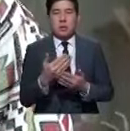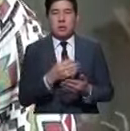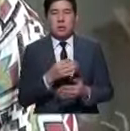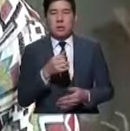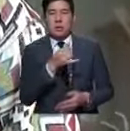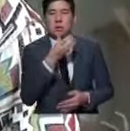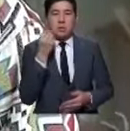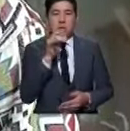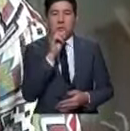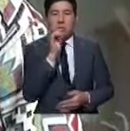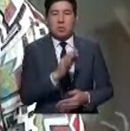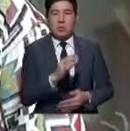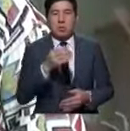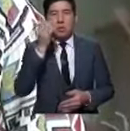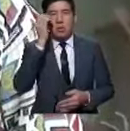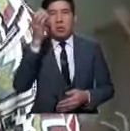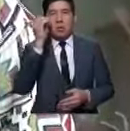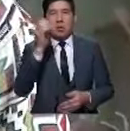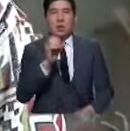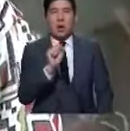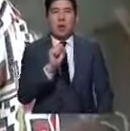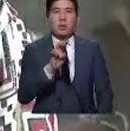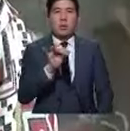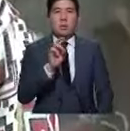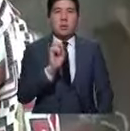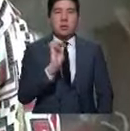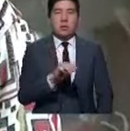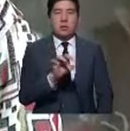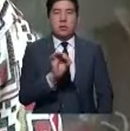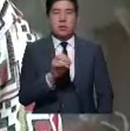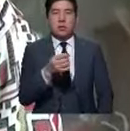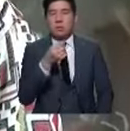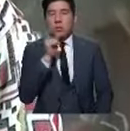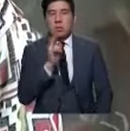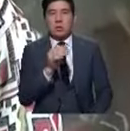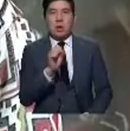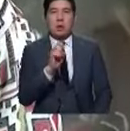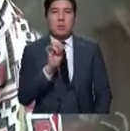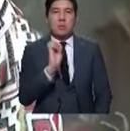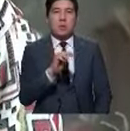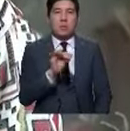имея образования аниматора. Я сам не художник, не аниматор.